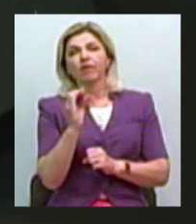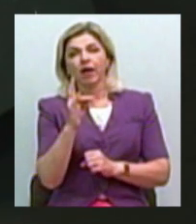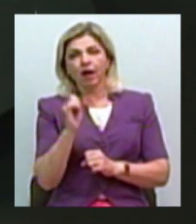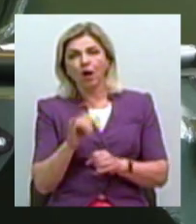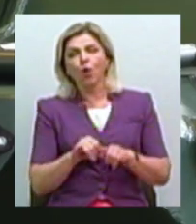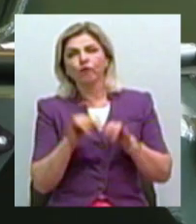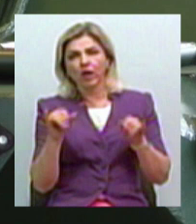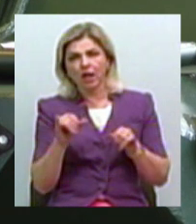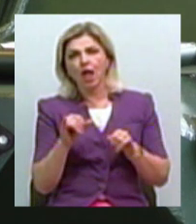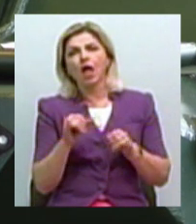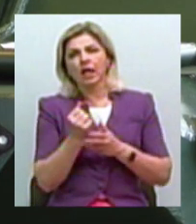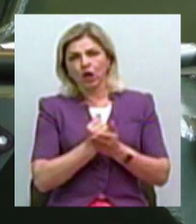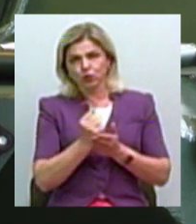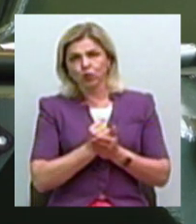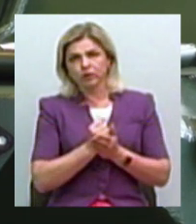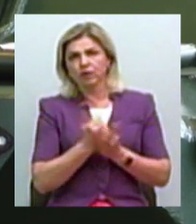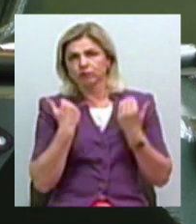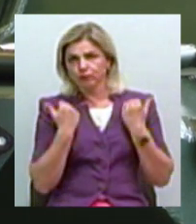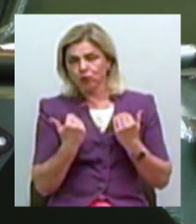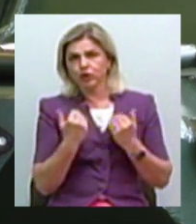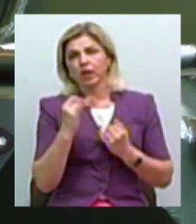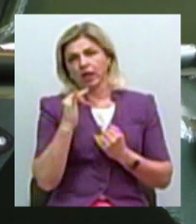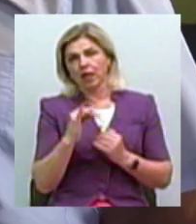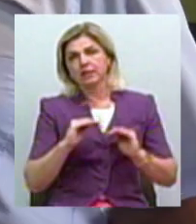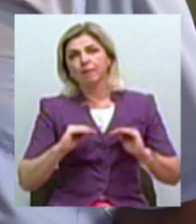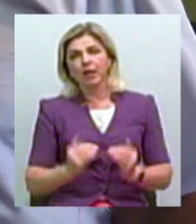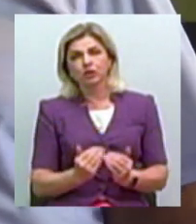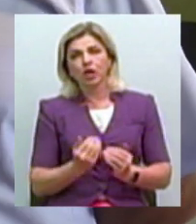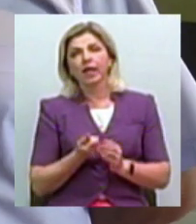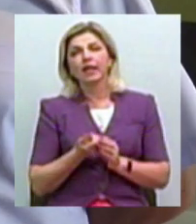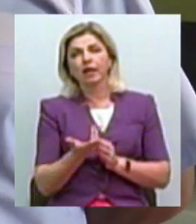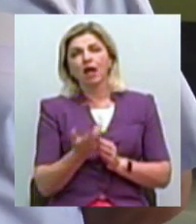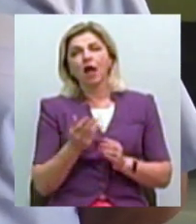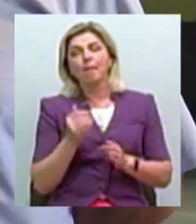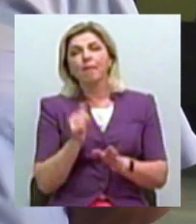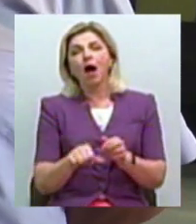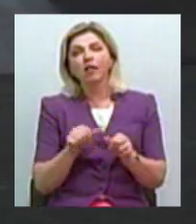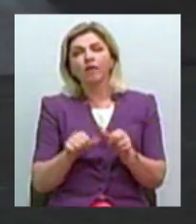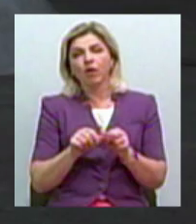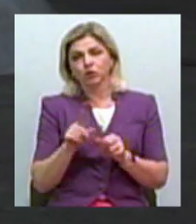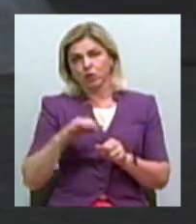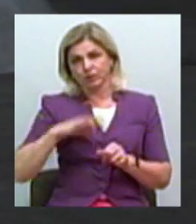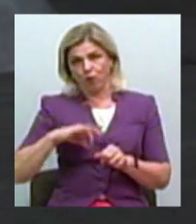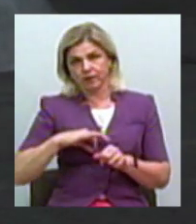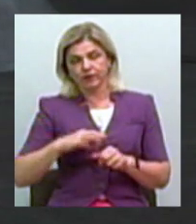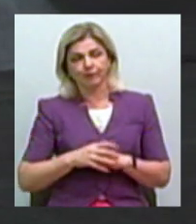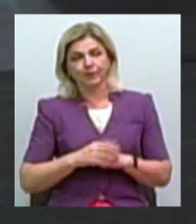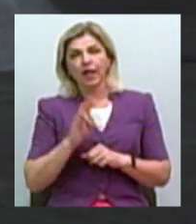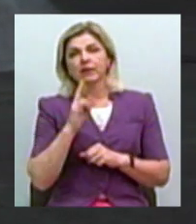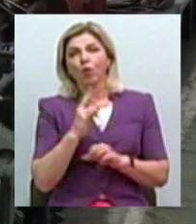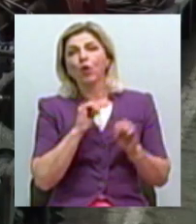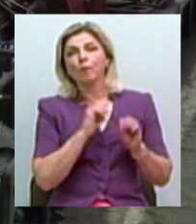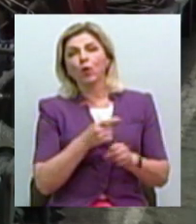збільшений моторесурс бронетранспортера і зменшена кількість палива, яка витрачається. Миколаївський бронетанковий